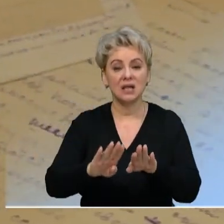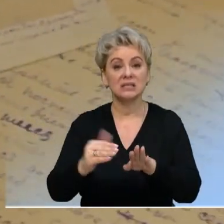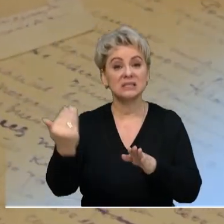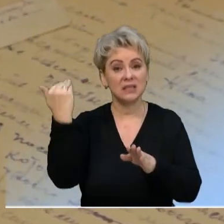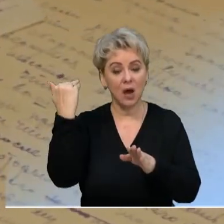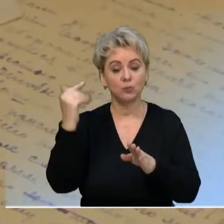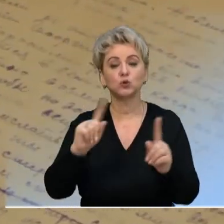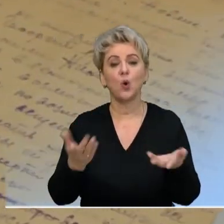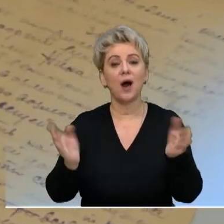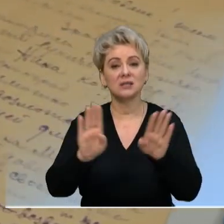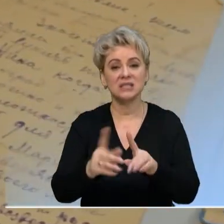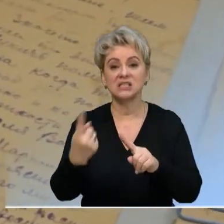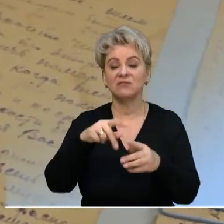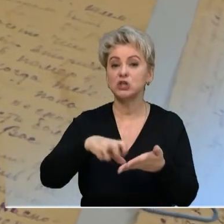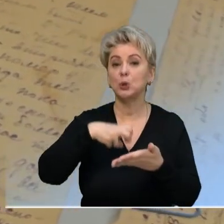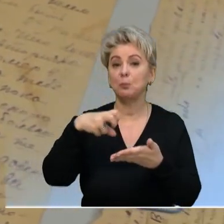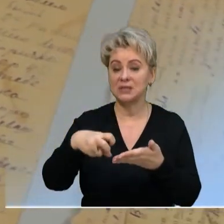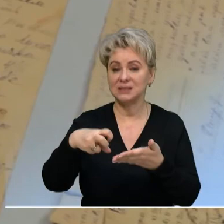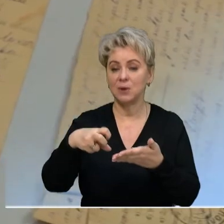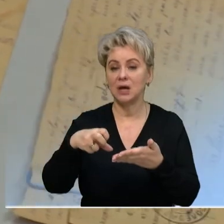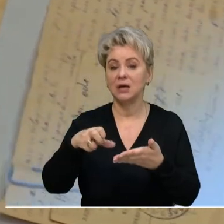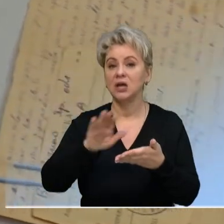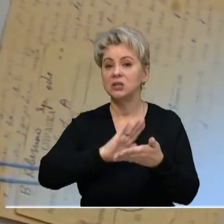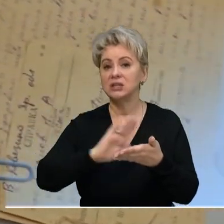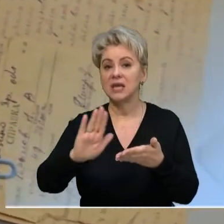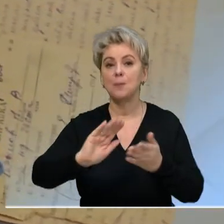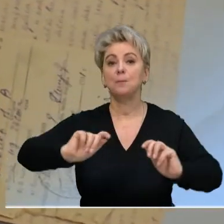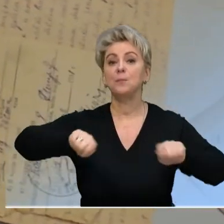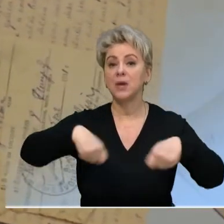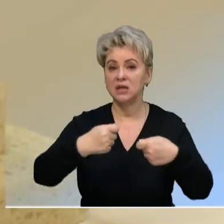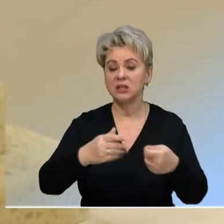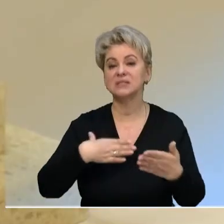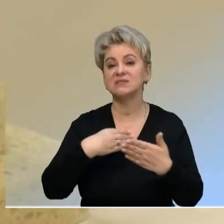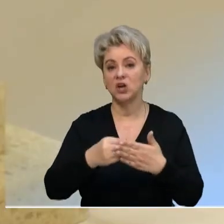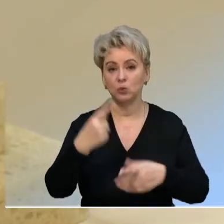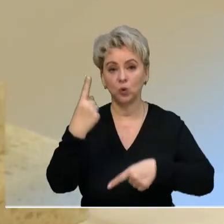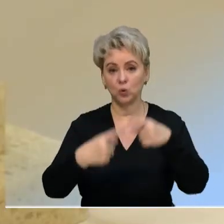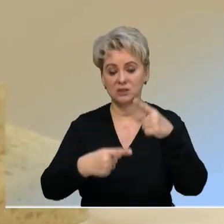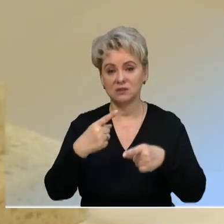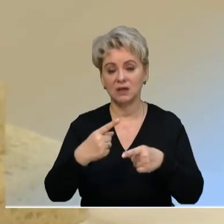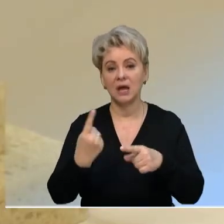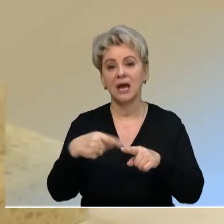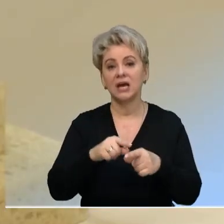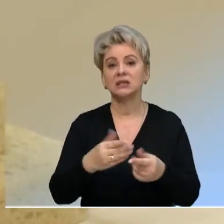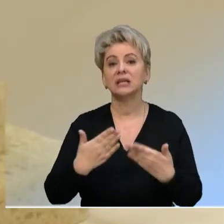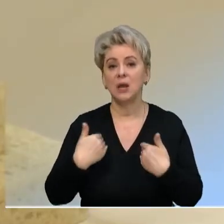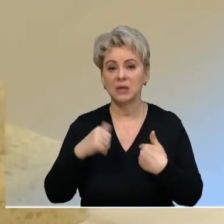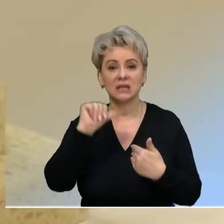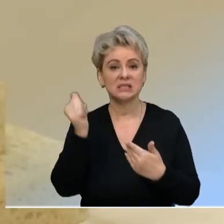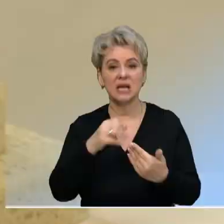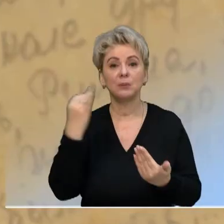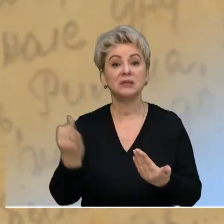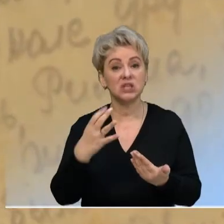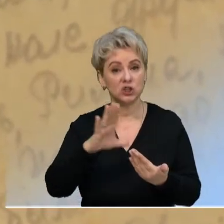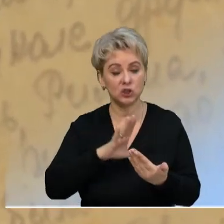кадром, что осталось в этих письмах не переданным своим родственникам, это, наверное, для меня было самым